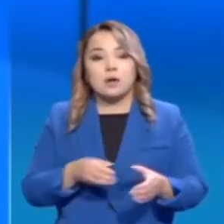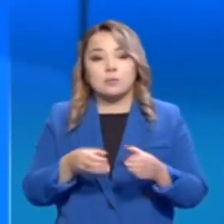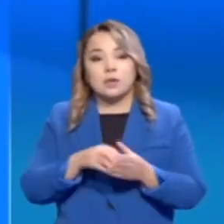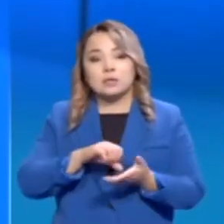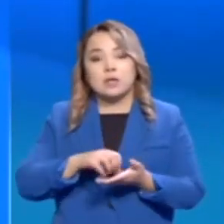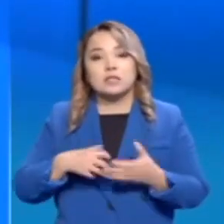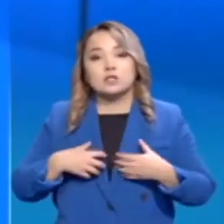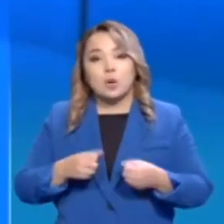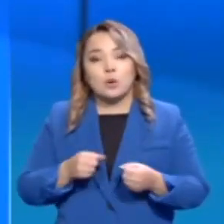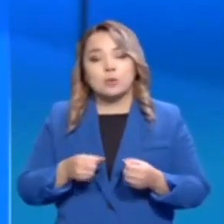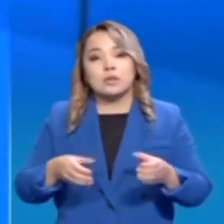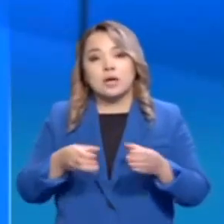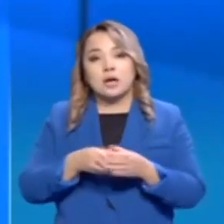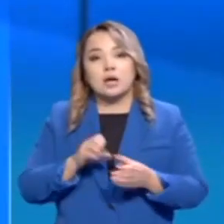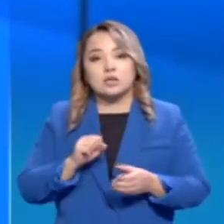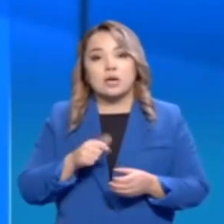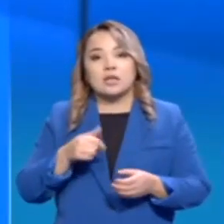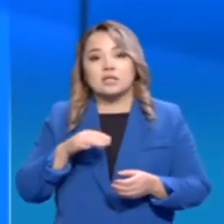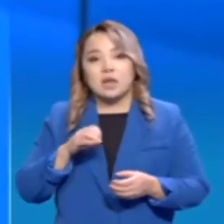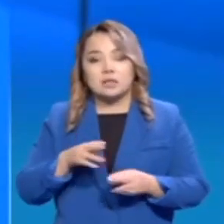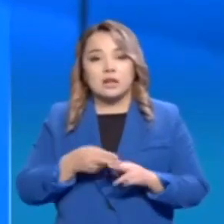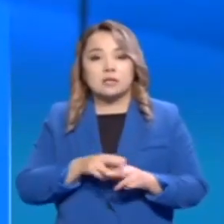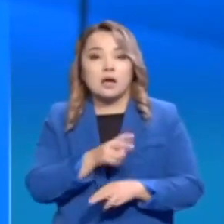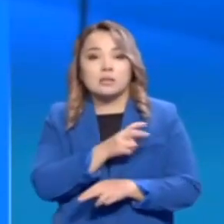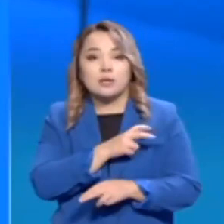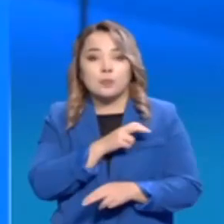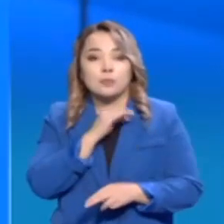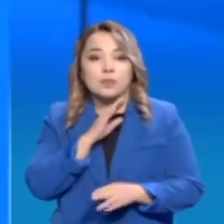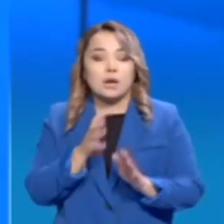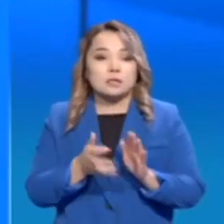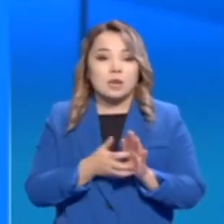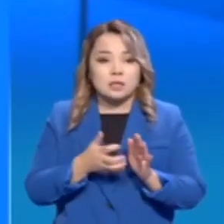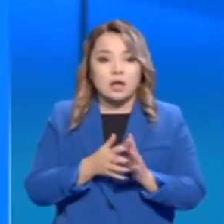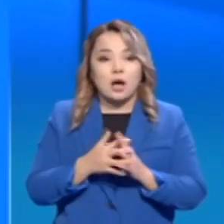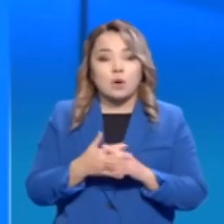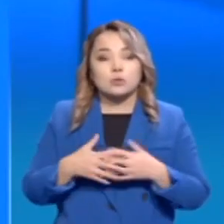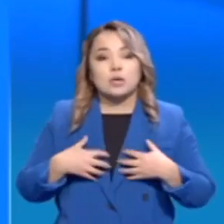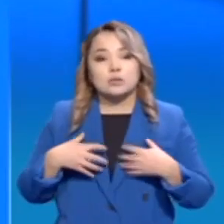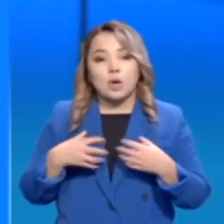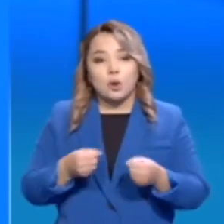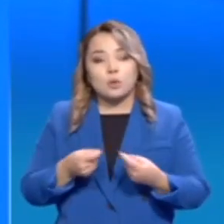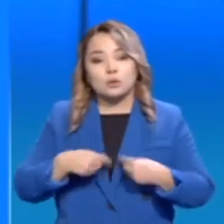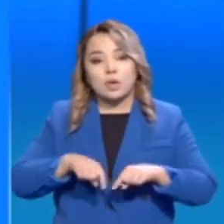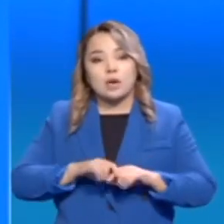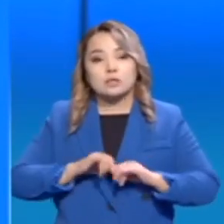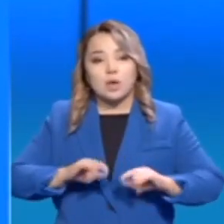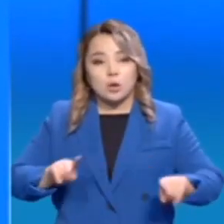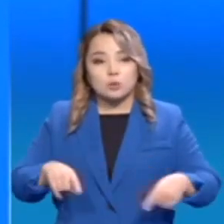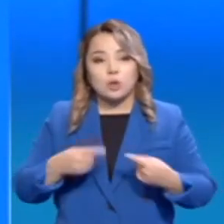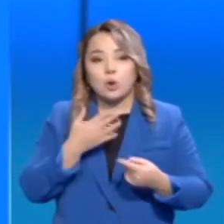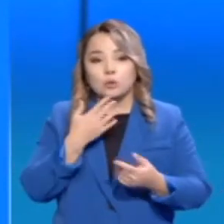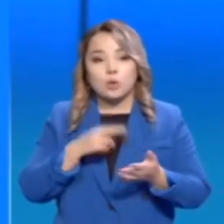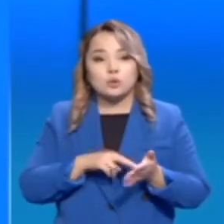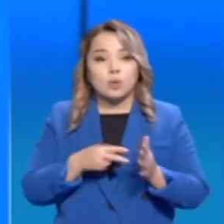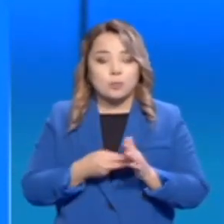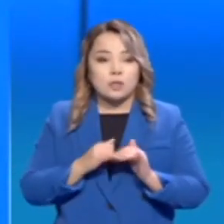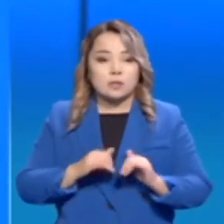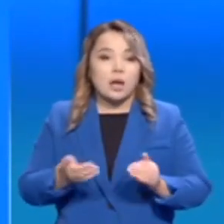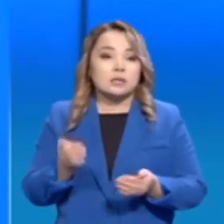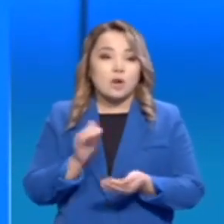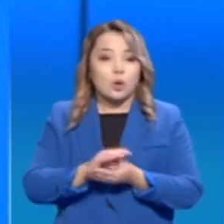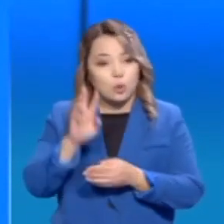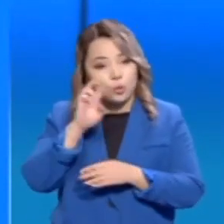денсаулық сақтау министрі Ажар Ғиният дәрігерлер тапшылығын жоятын ауылдық денсаулық сақтауды жаңғырту ұлттық жобасын таныстырып,